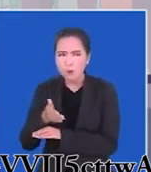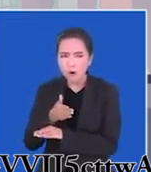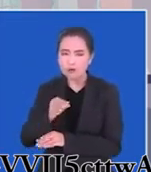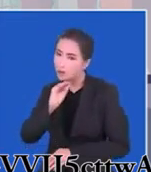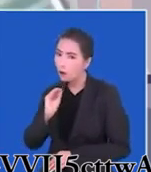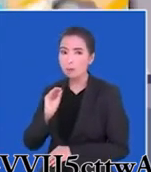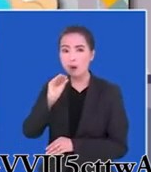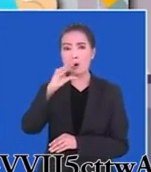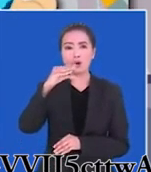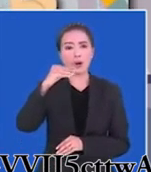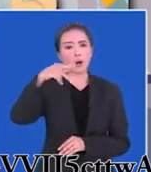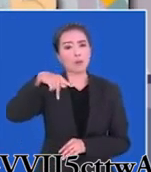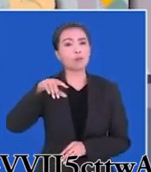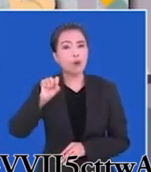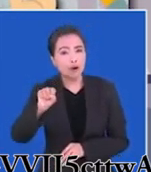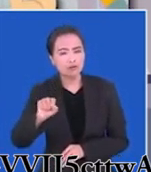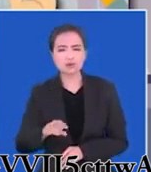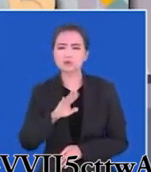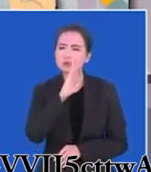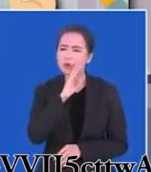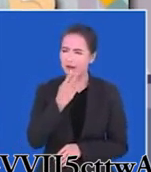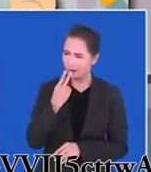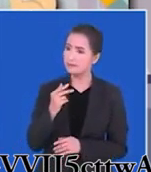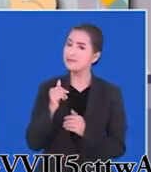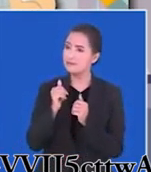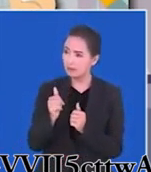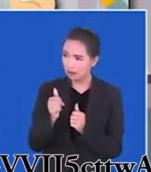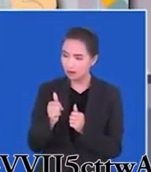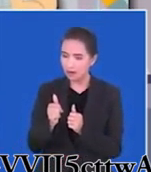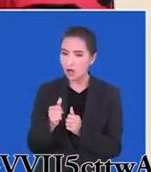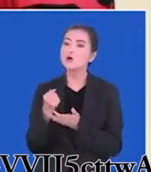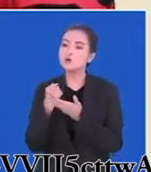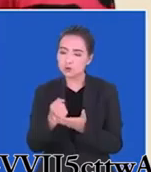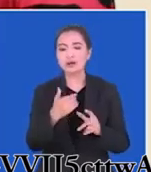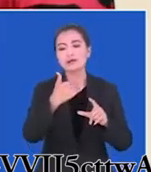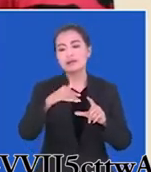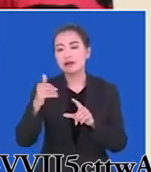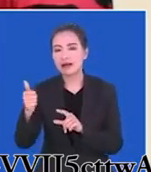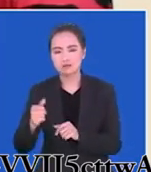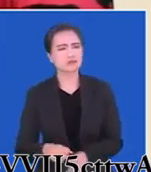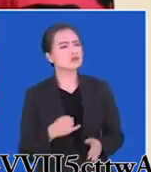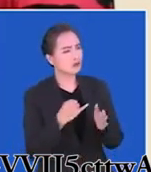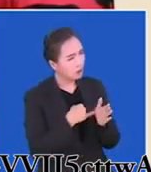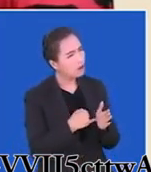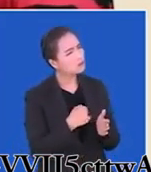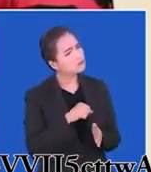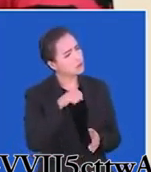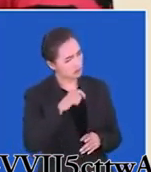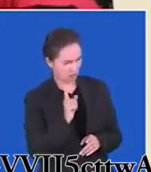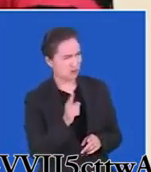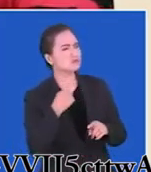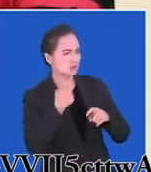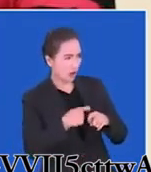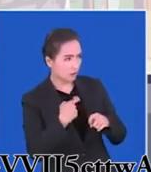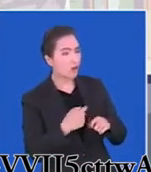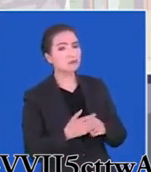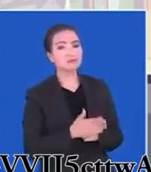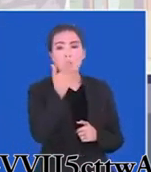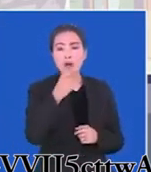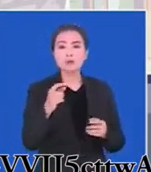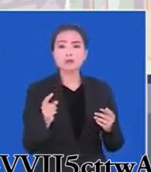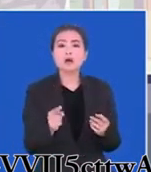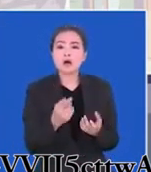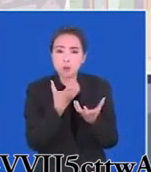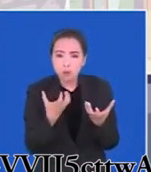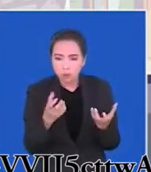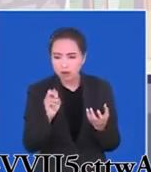ก็เท่านั้นเองหรือไม่ถ้าเราเห็นอะไรที่มันดีแล้วเราก็ช่วยเขาแชร์ จะว่าง่ายก็ง่ายนะแต่ว่าจริงๆยากเหมือนกันนะเพราะว่าสื่อสังคมออ